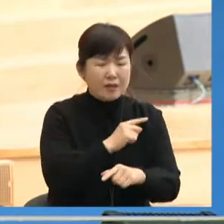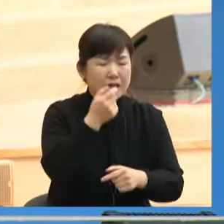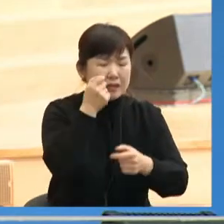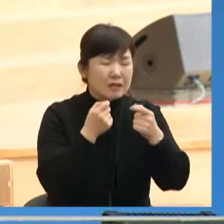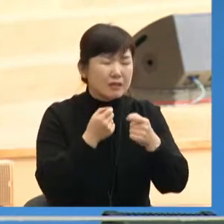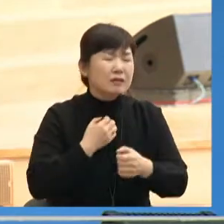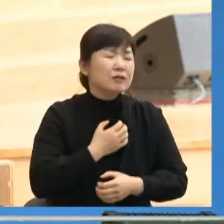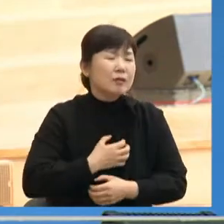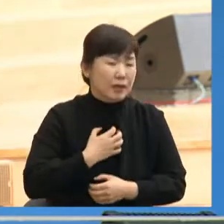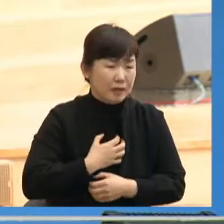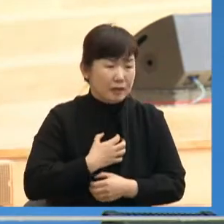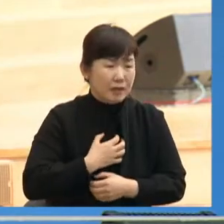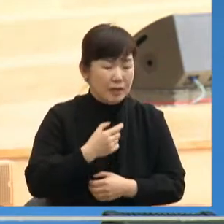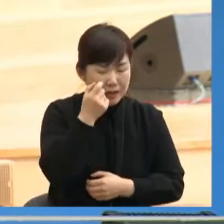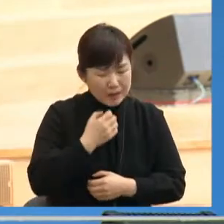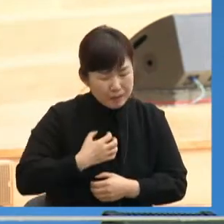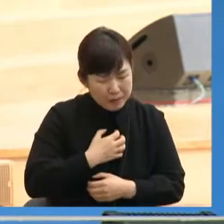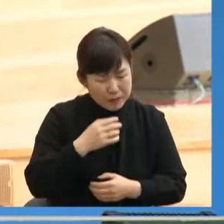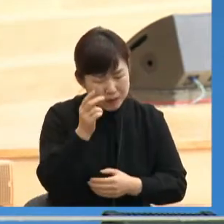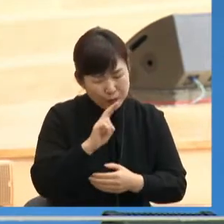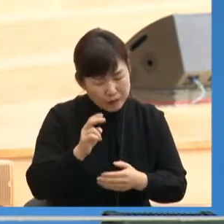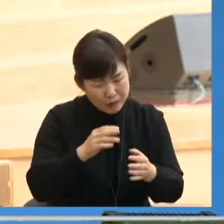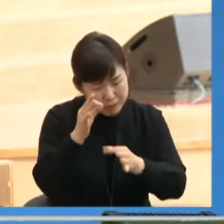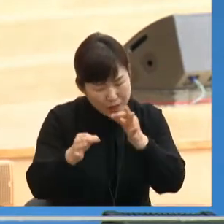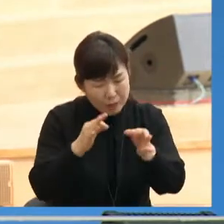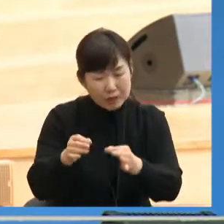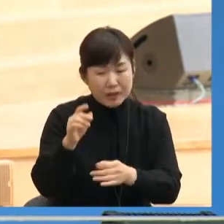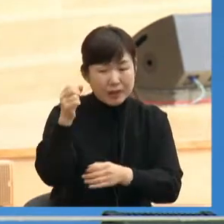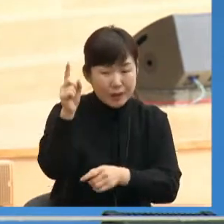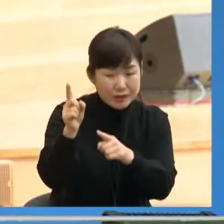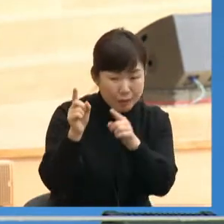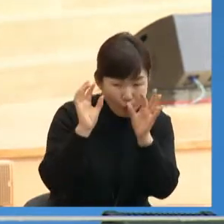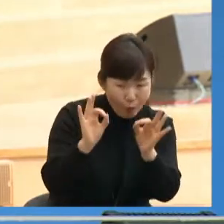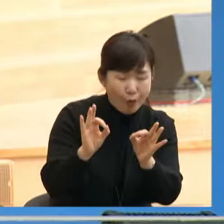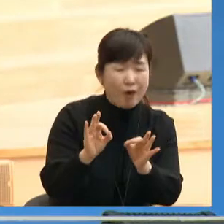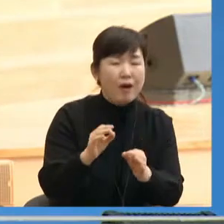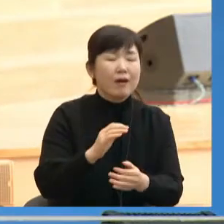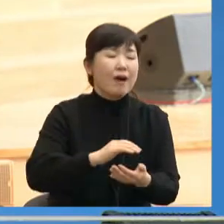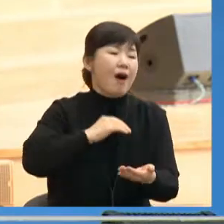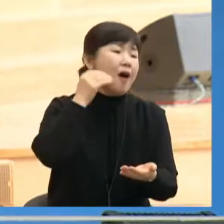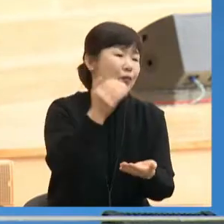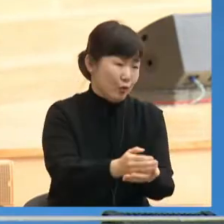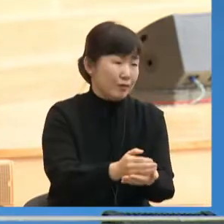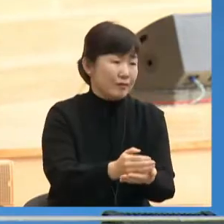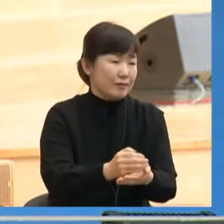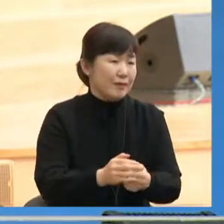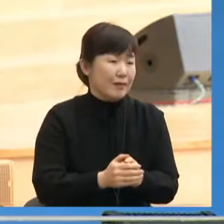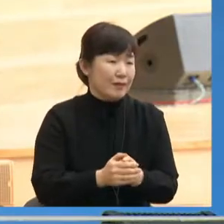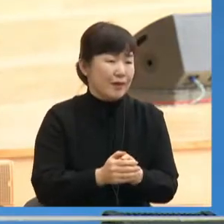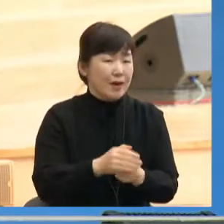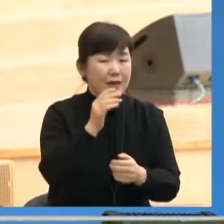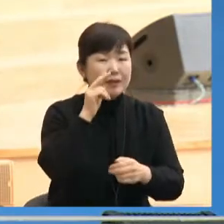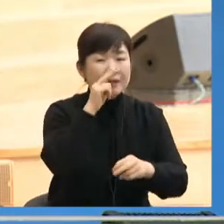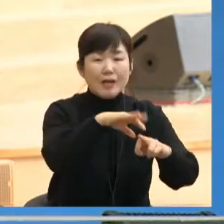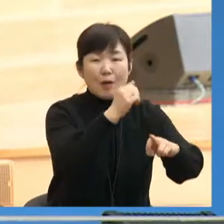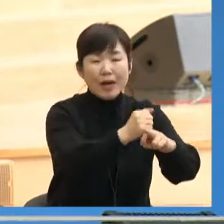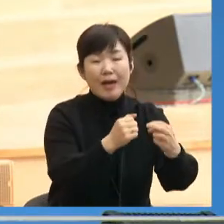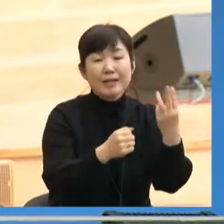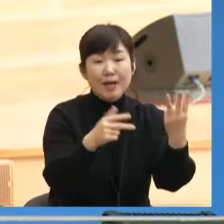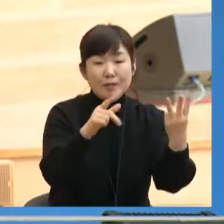슬픔의 노래를 부르는 다윗을 보면서 사람들은 그의 인품에 감동을 먹죠. 이 사무엘라 3장에 보면 이